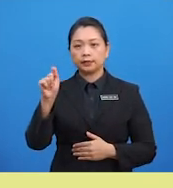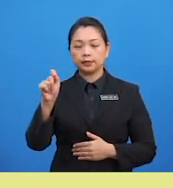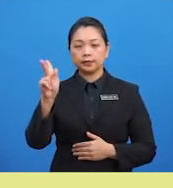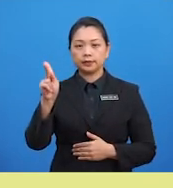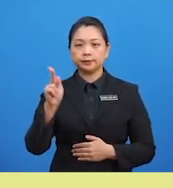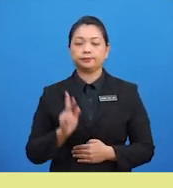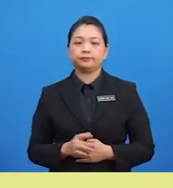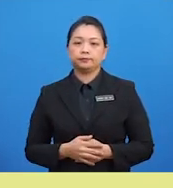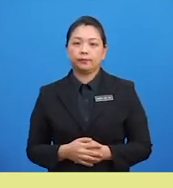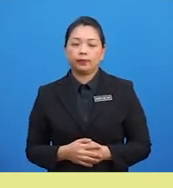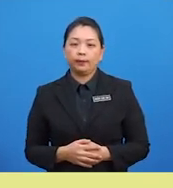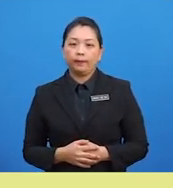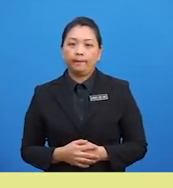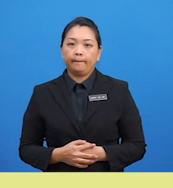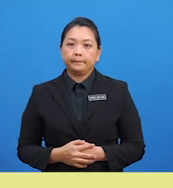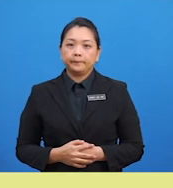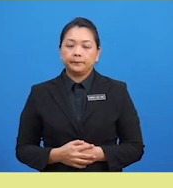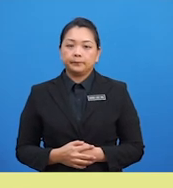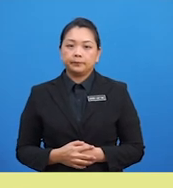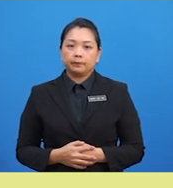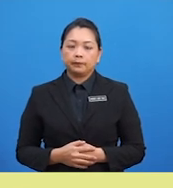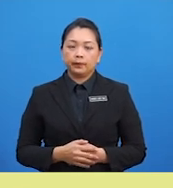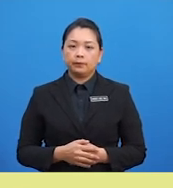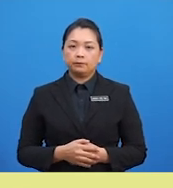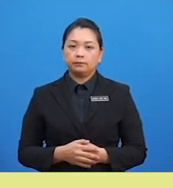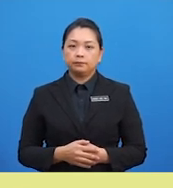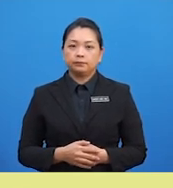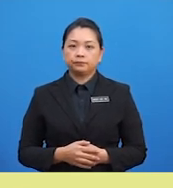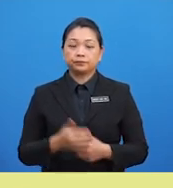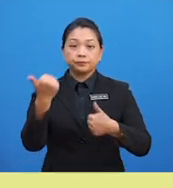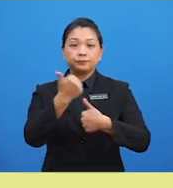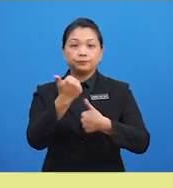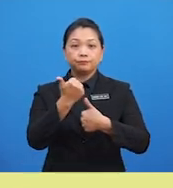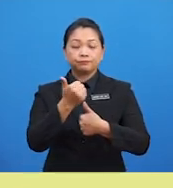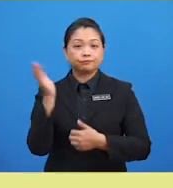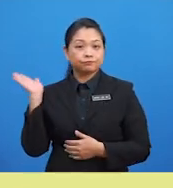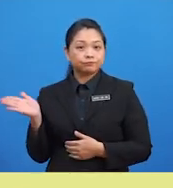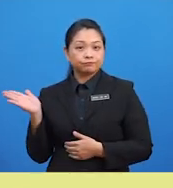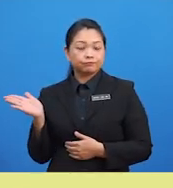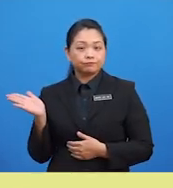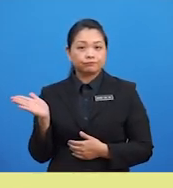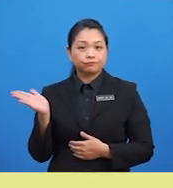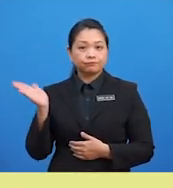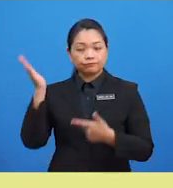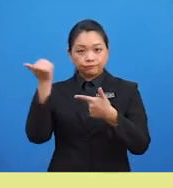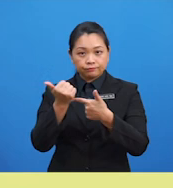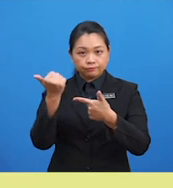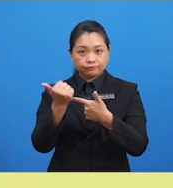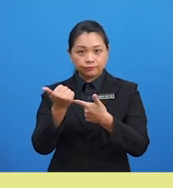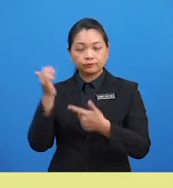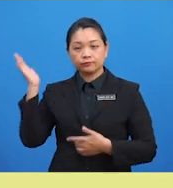terbantu komputer. Yang pertama, AutoCAD. Yang kedua,